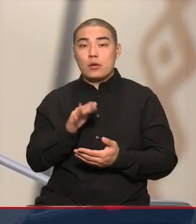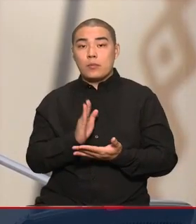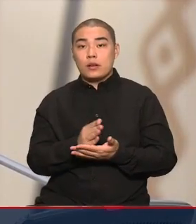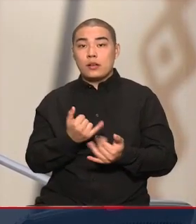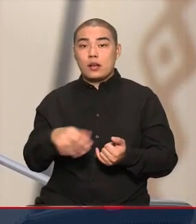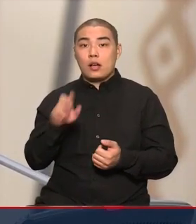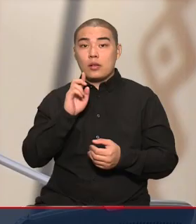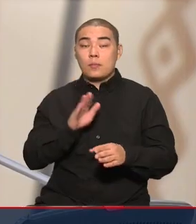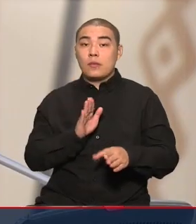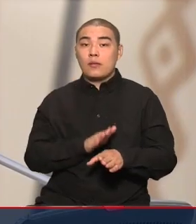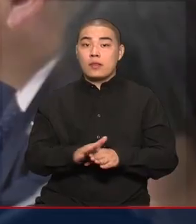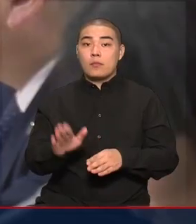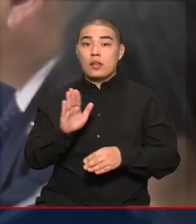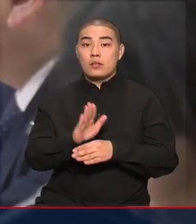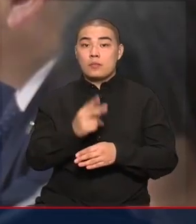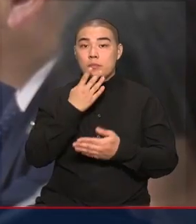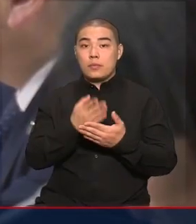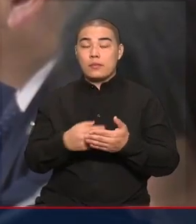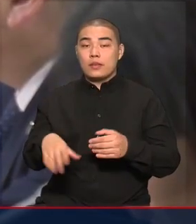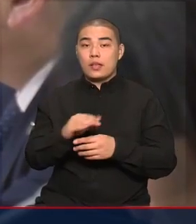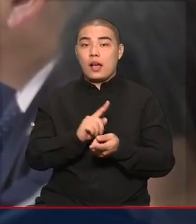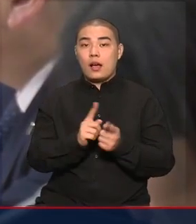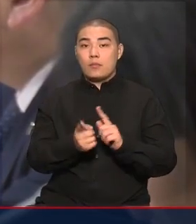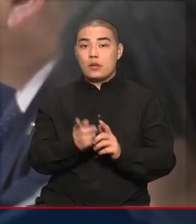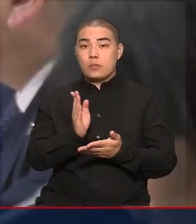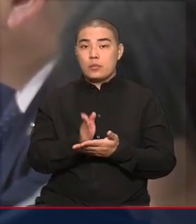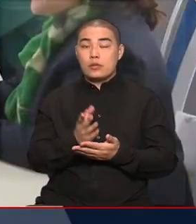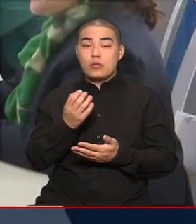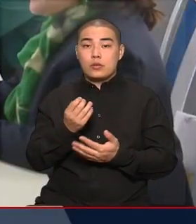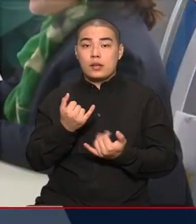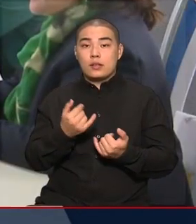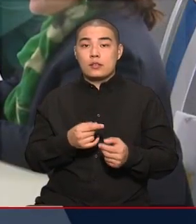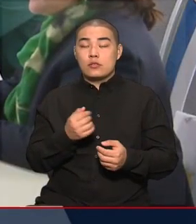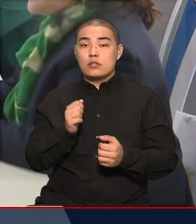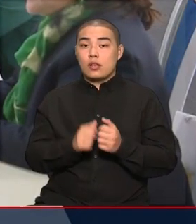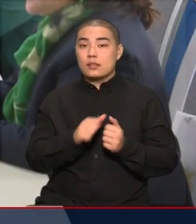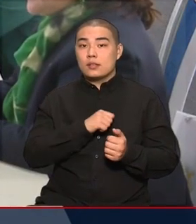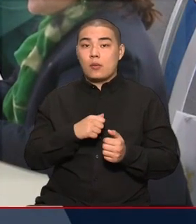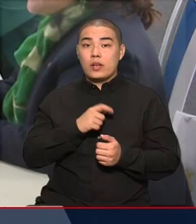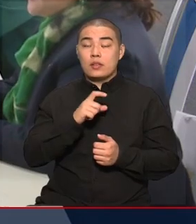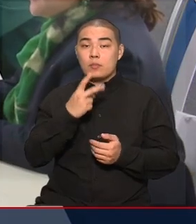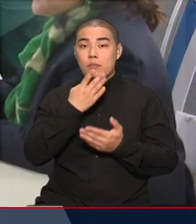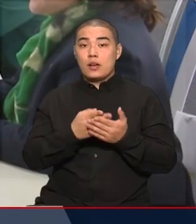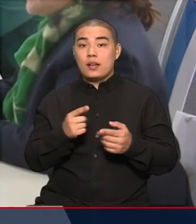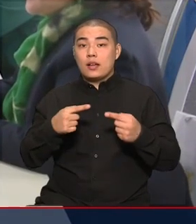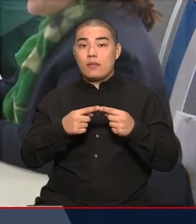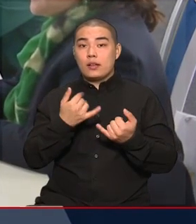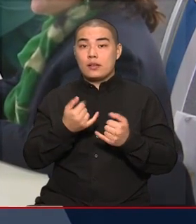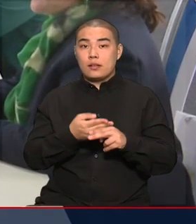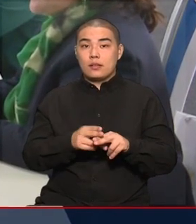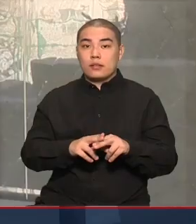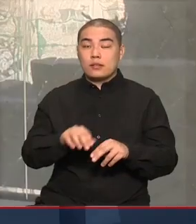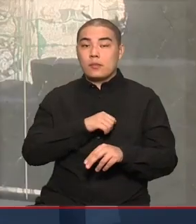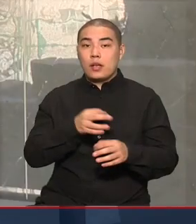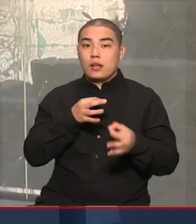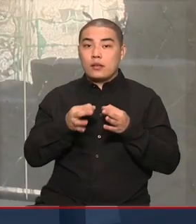әлеуметтік тапсырыс туралы заңға сүйенсе, бәрі керісінше болуы тиіс. Тағы жеке пәтер иелері кооперативі төңірегіндегі түйткілдерде